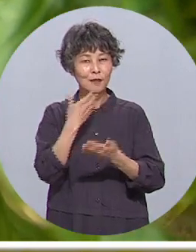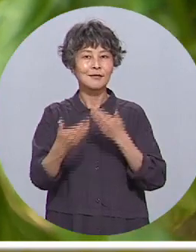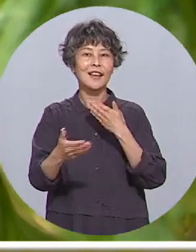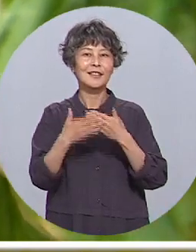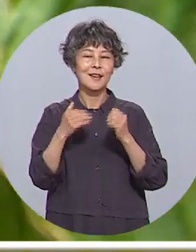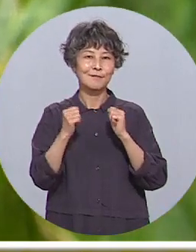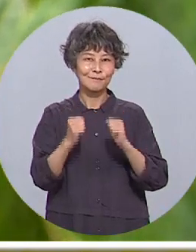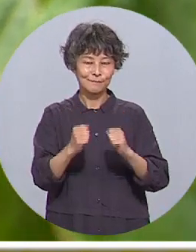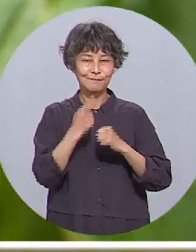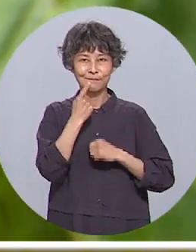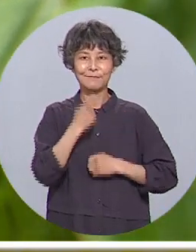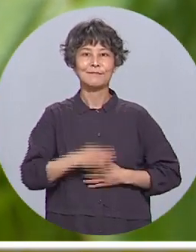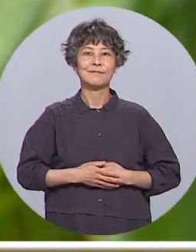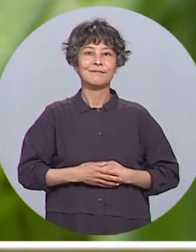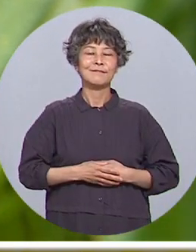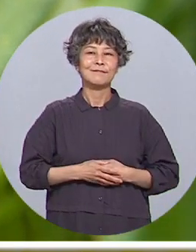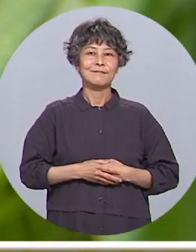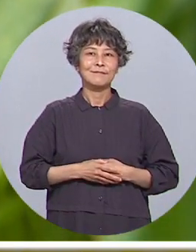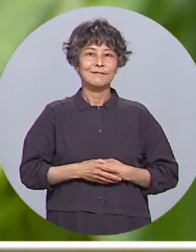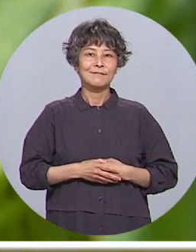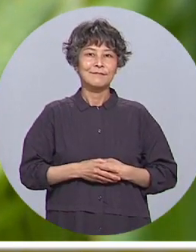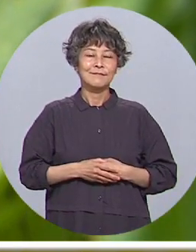験させてもらいました。